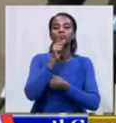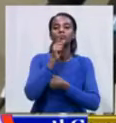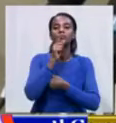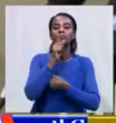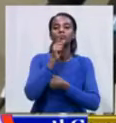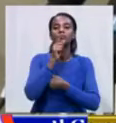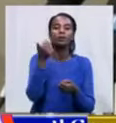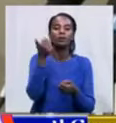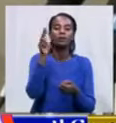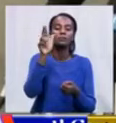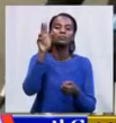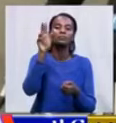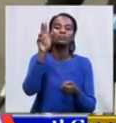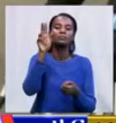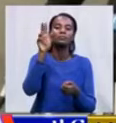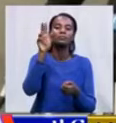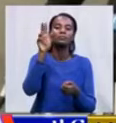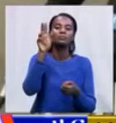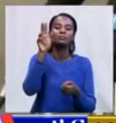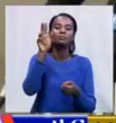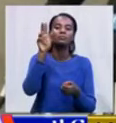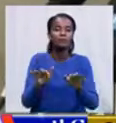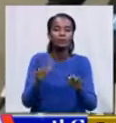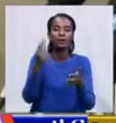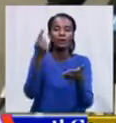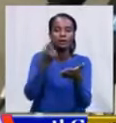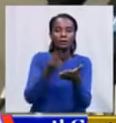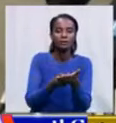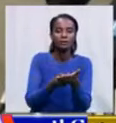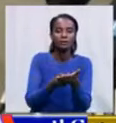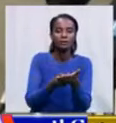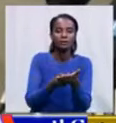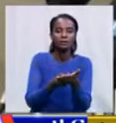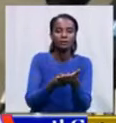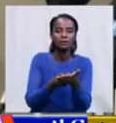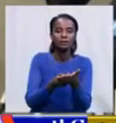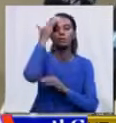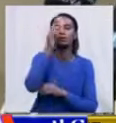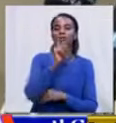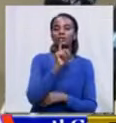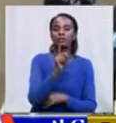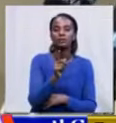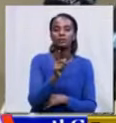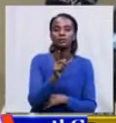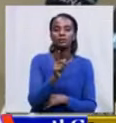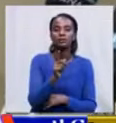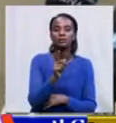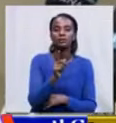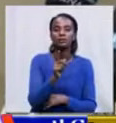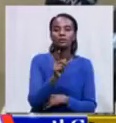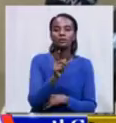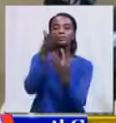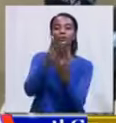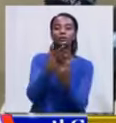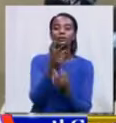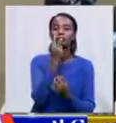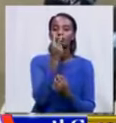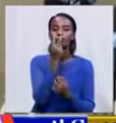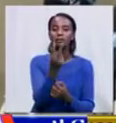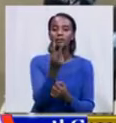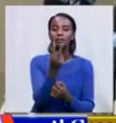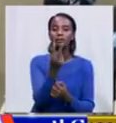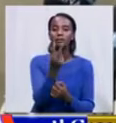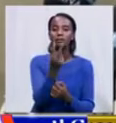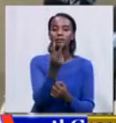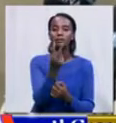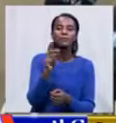ዓለምን አንቀጥቅጧል ይሄ መቼም ማስረዳት የማያስፈልግ የታወቀ ነው በሌላው በኩል ስናየው ፈጣሪ